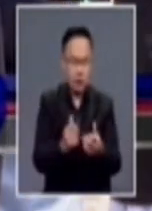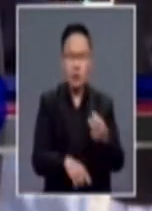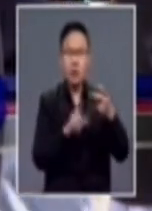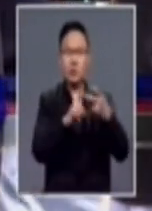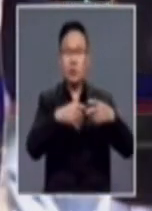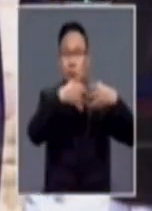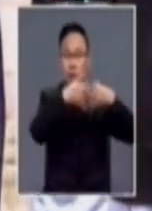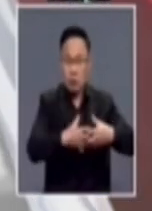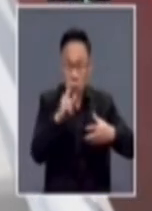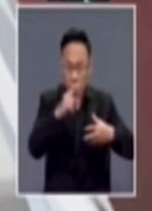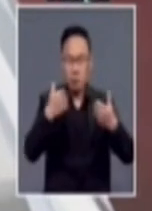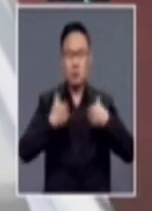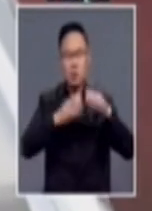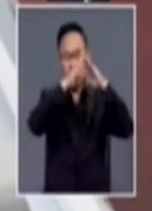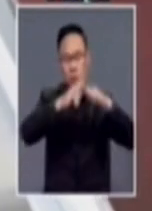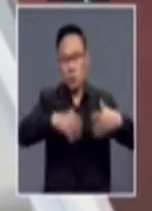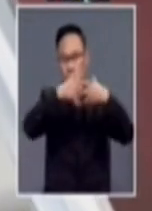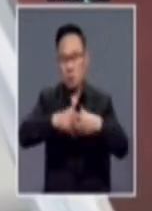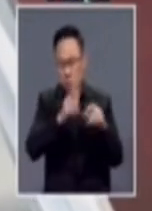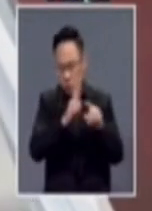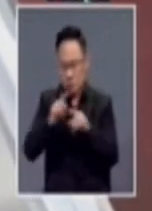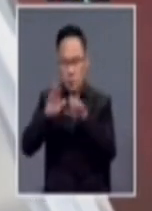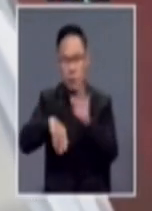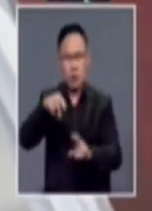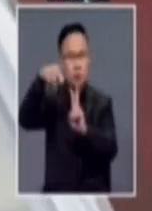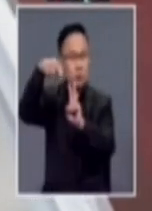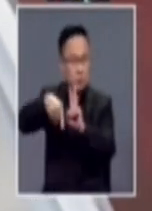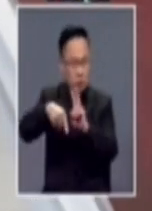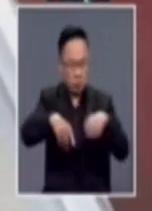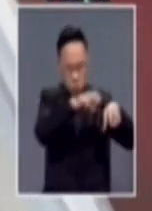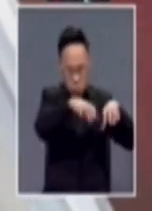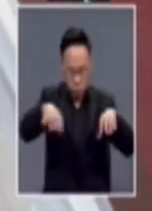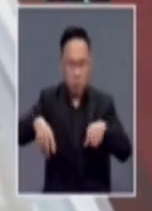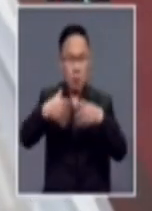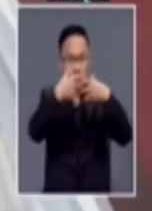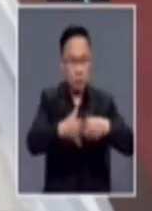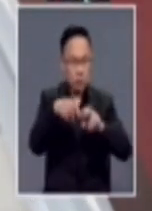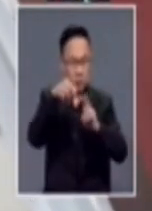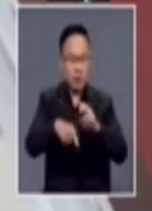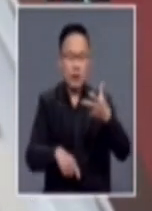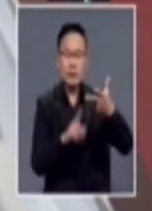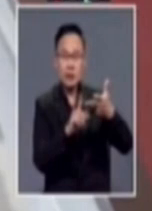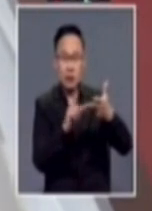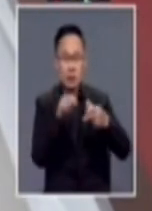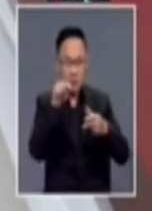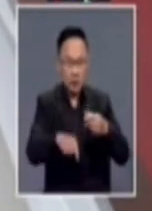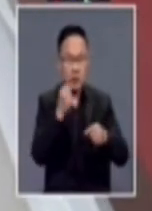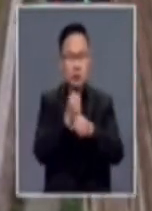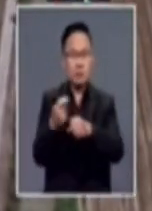2,000 โรงนะครับแล้วที่แตกต่างจากหลายพื้นที่ก็คือด้านการเกษตรที่นี่ทำนาเกินก